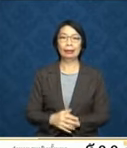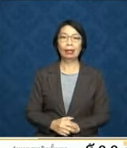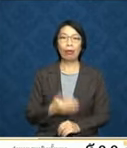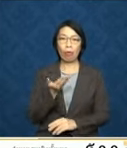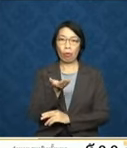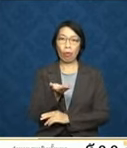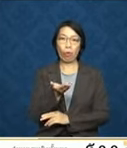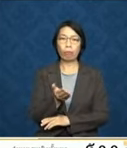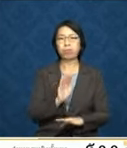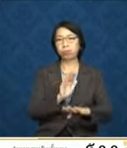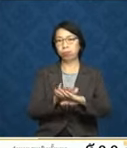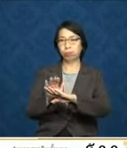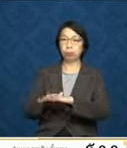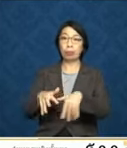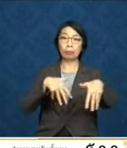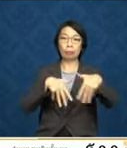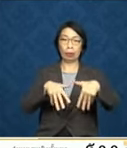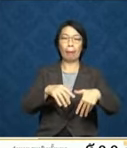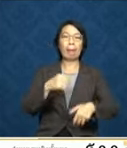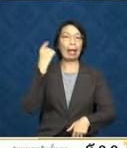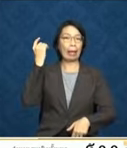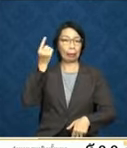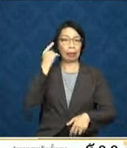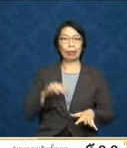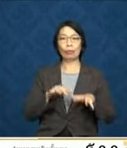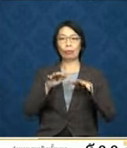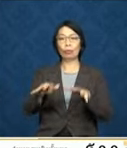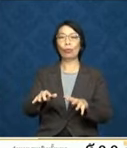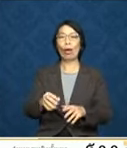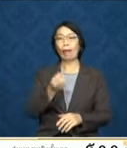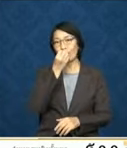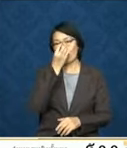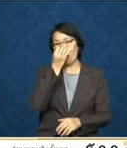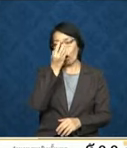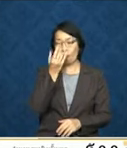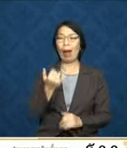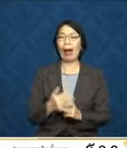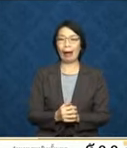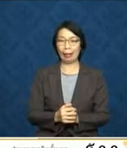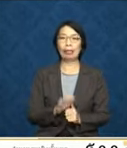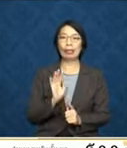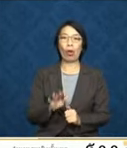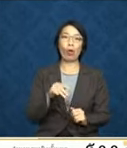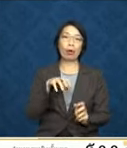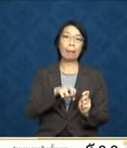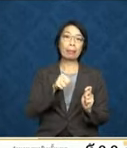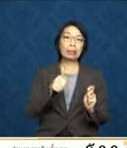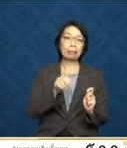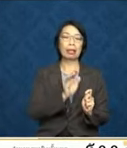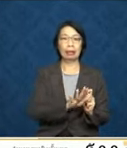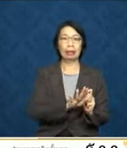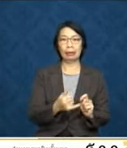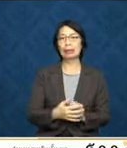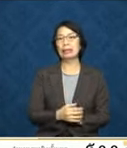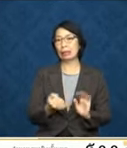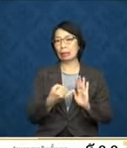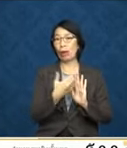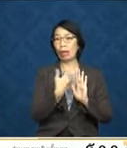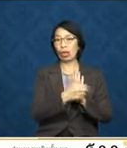ชิญชวนพี่น้องประชาชนร่วมเที่ยวงานเทศกาลกล้วยไม้ป่าบานและของดีเมืองมัญจาคีรีอำเภอมัญจาคีรีจังหวัดขอน